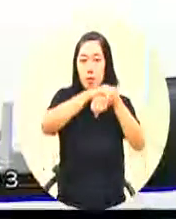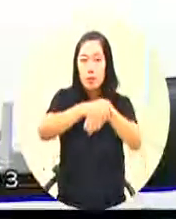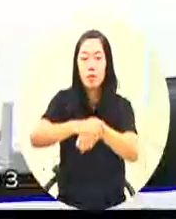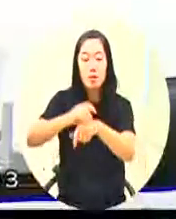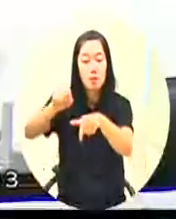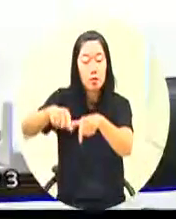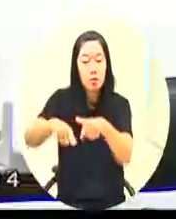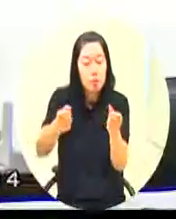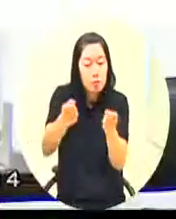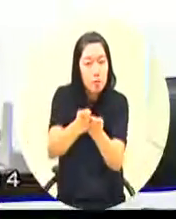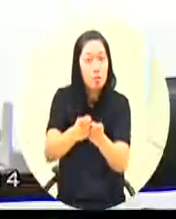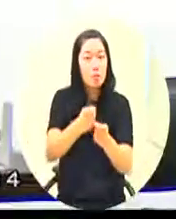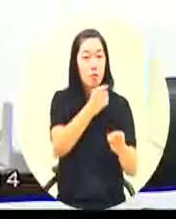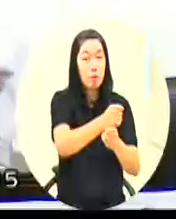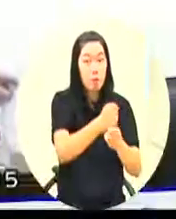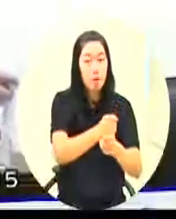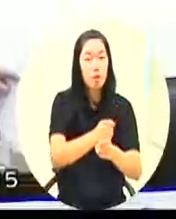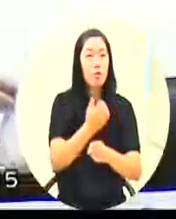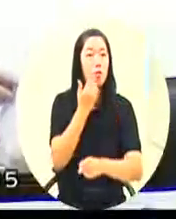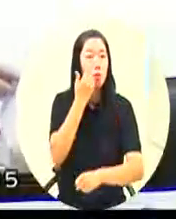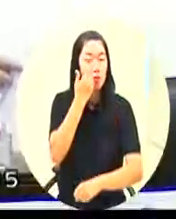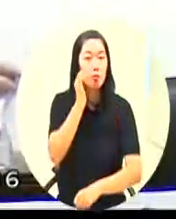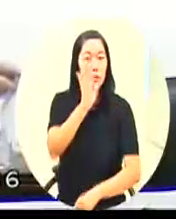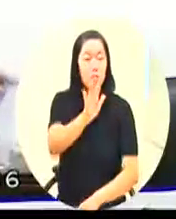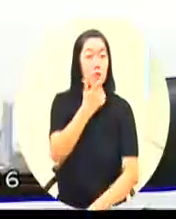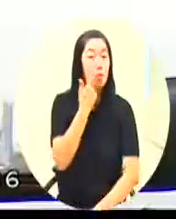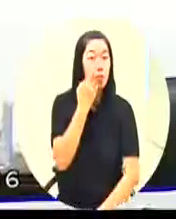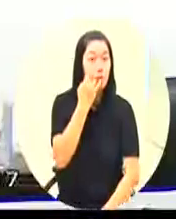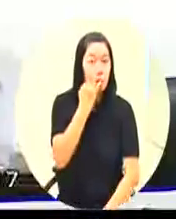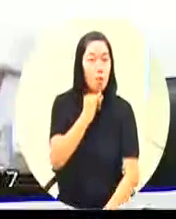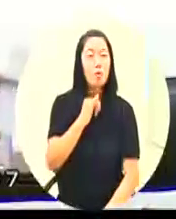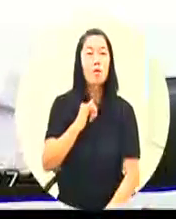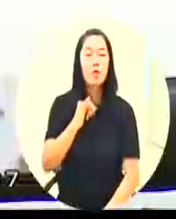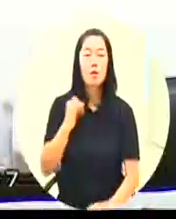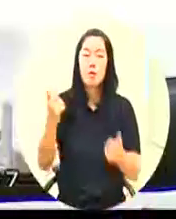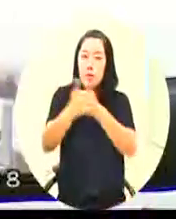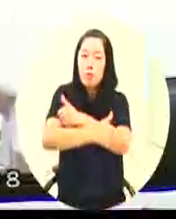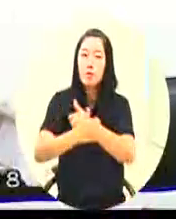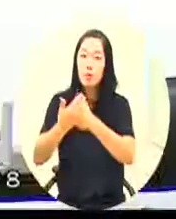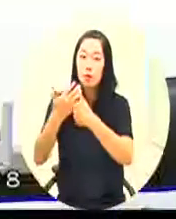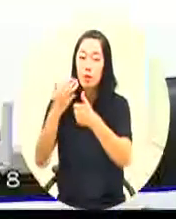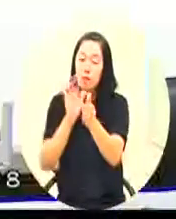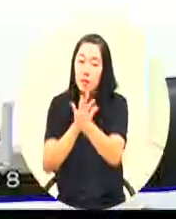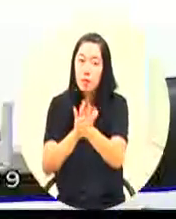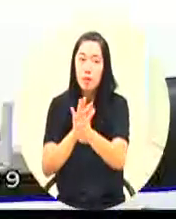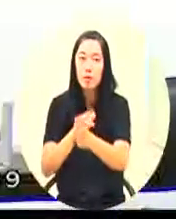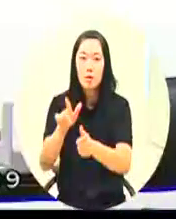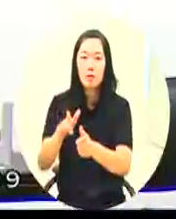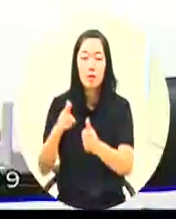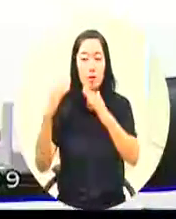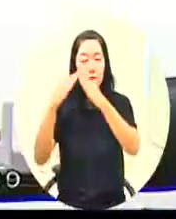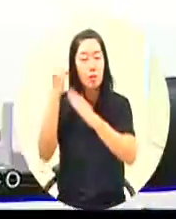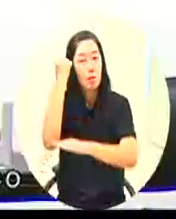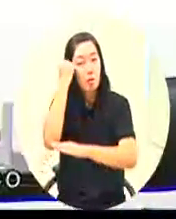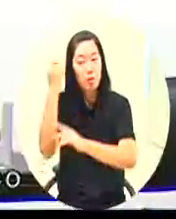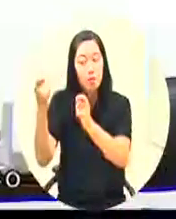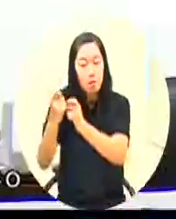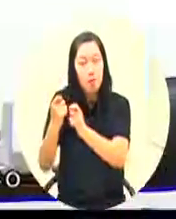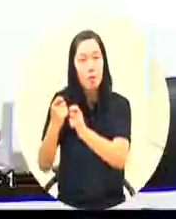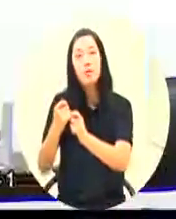那如果是有一些有家长父母可以替代的，他可能可以在他的居家的附近。我是想